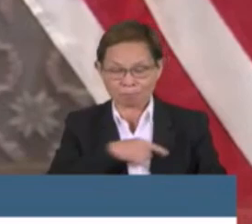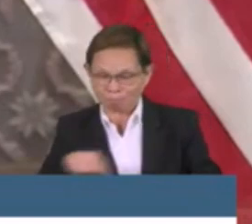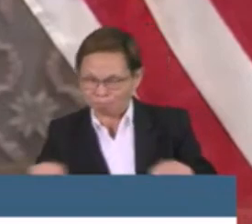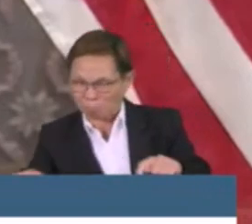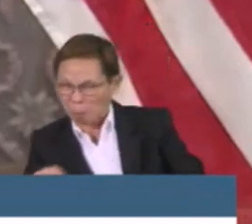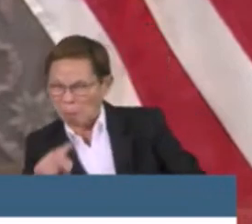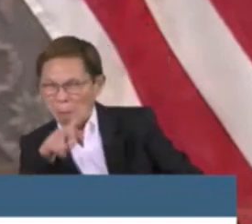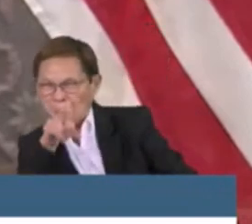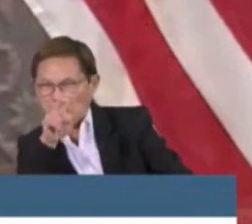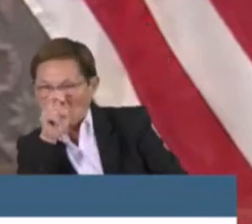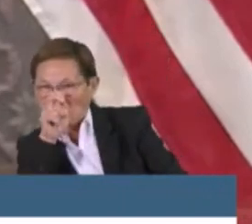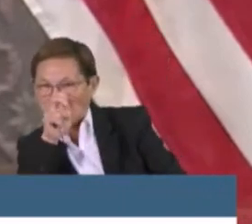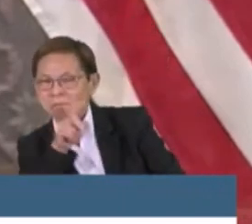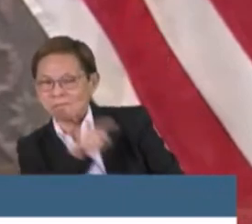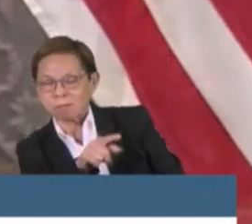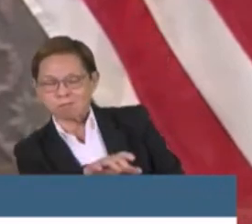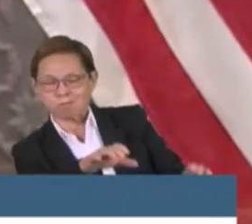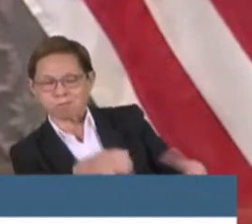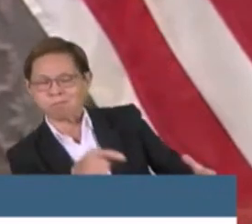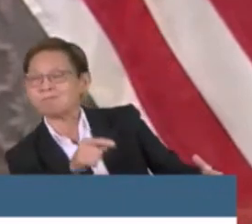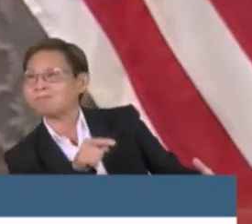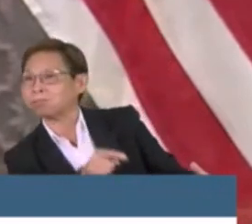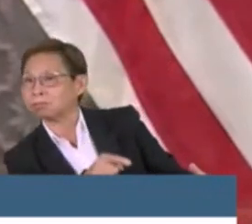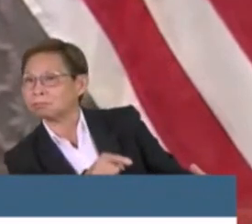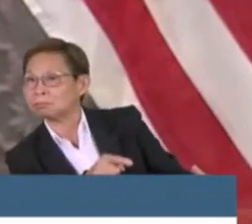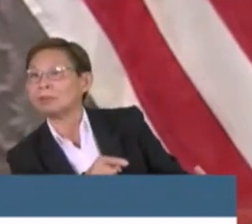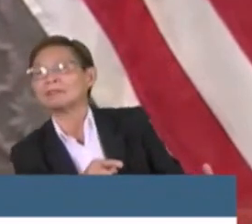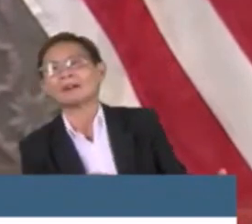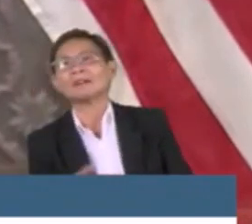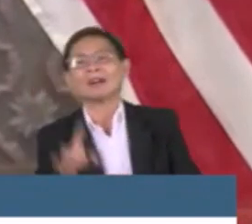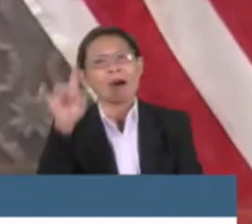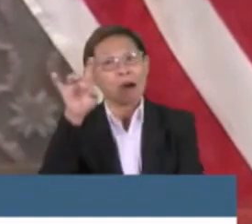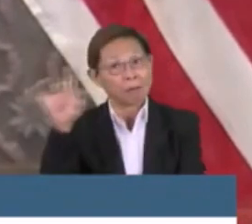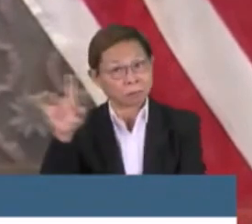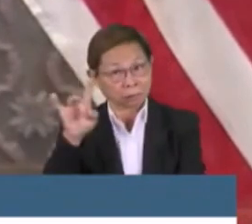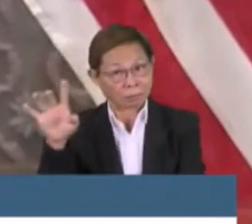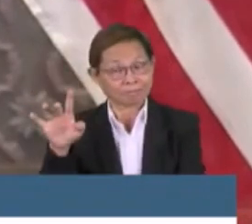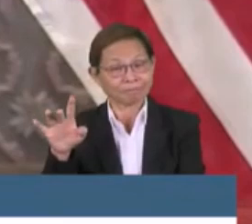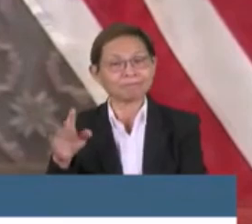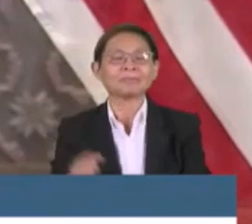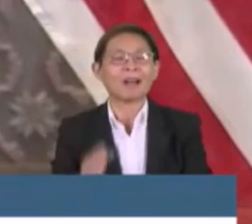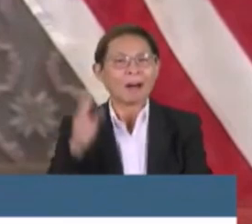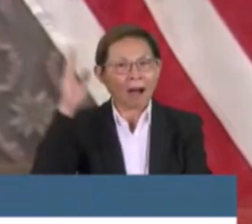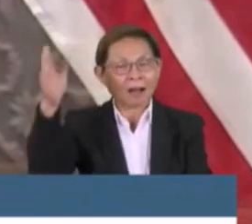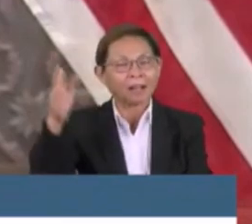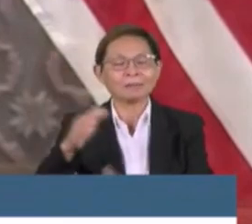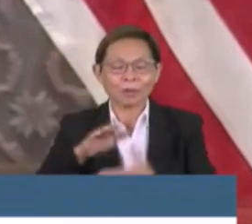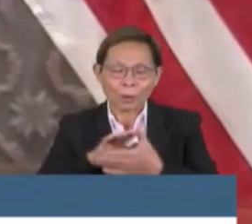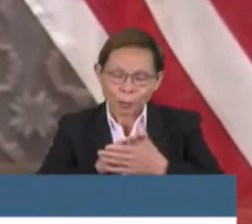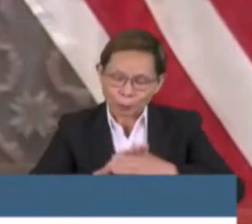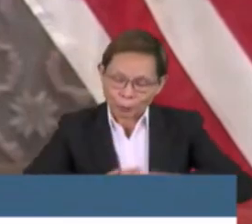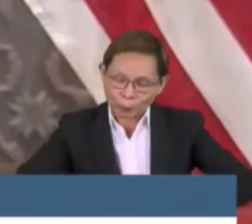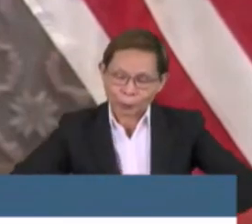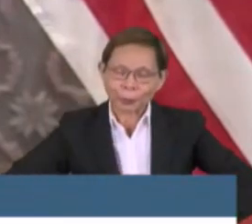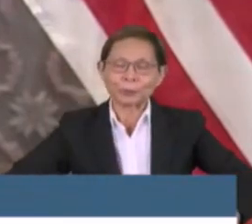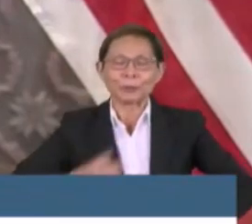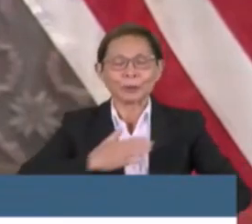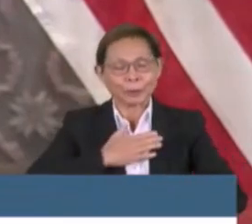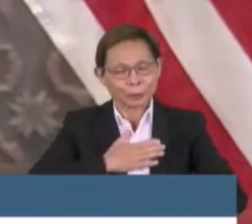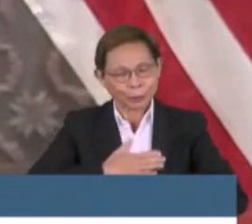bertindak keras terhadap gerombolan tersebut dan insya Allah keadaan akan bertambah tenang dan